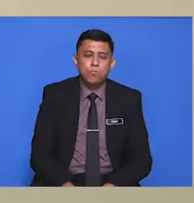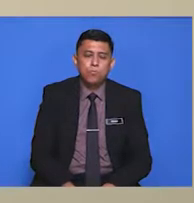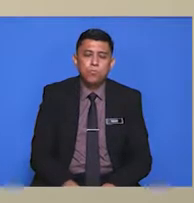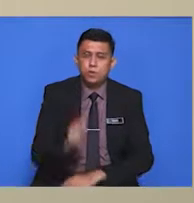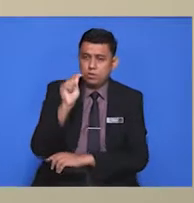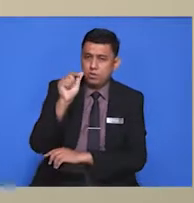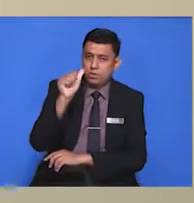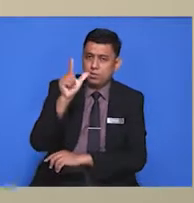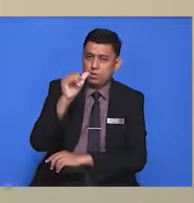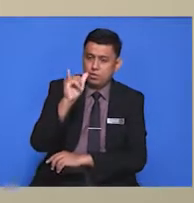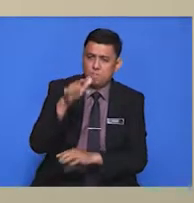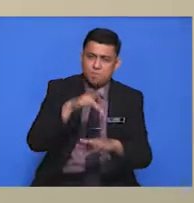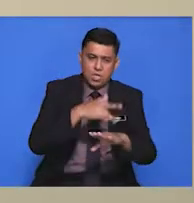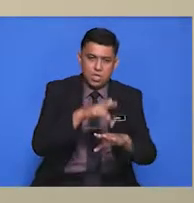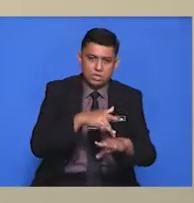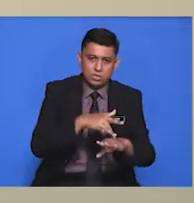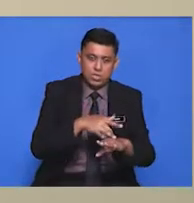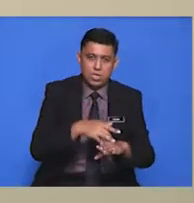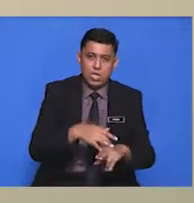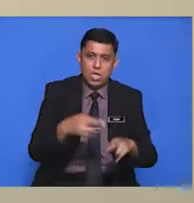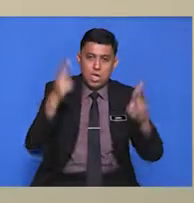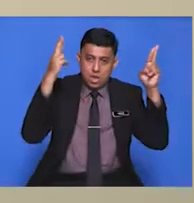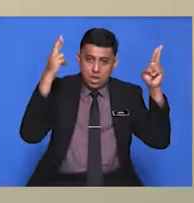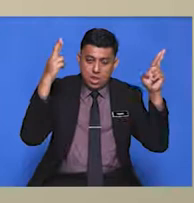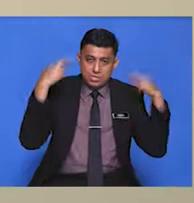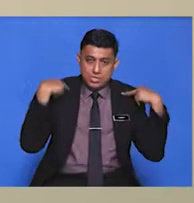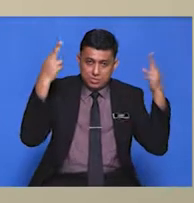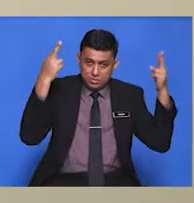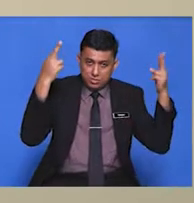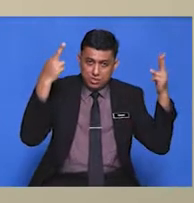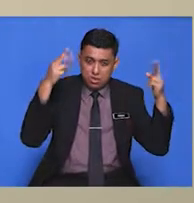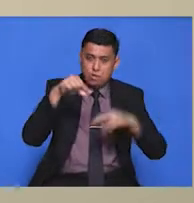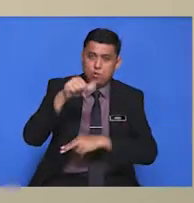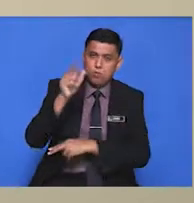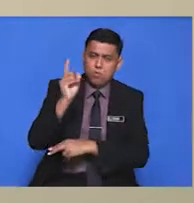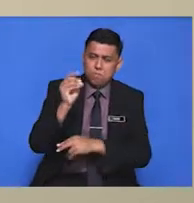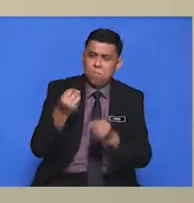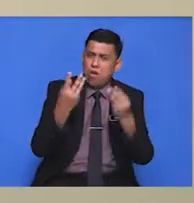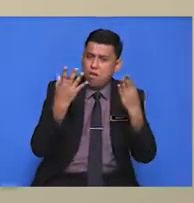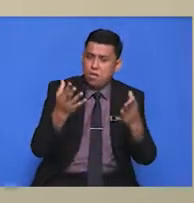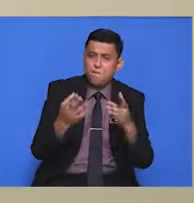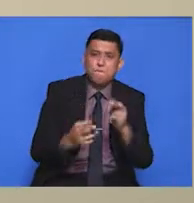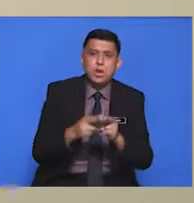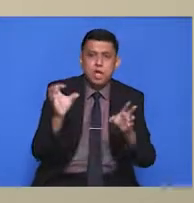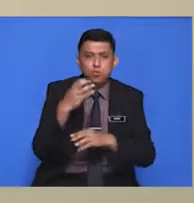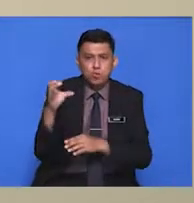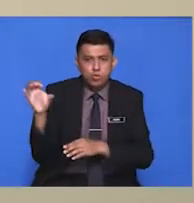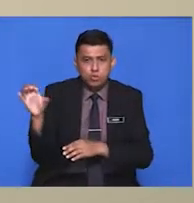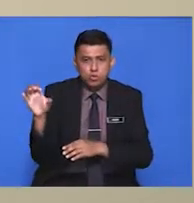Talia menjerit memanggil raksasa kod-kod. Beratus-ratus ekor katak raksasa tersebut muncul dari dalam